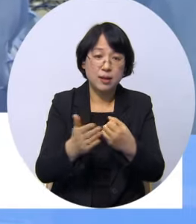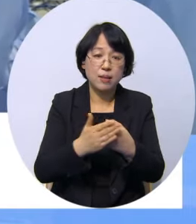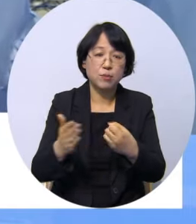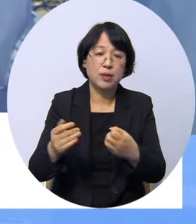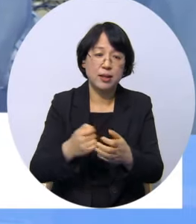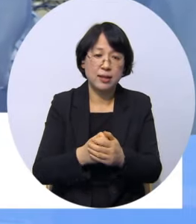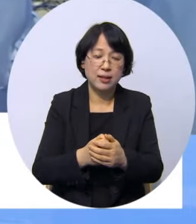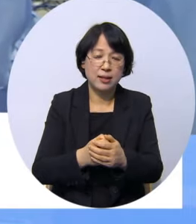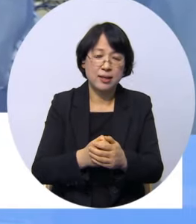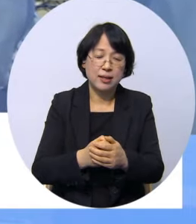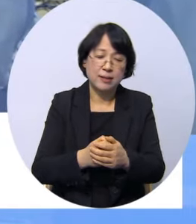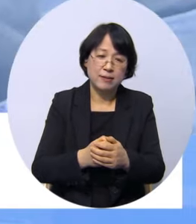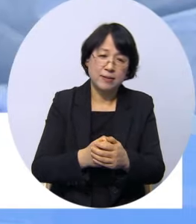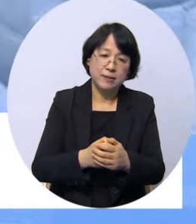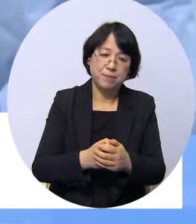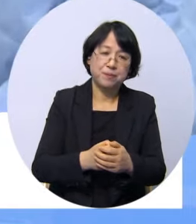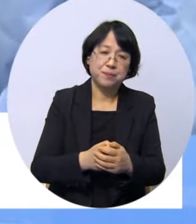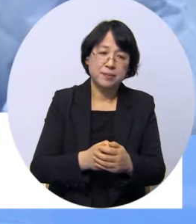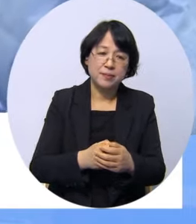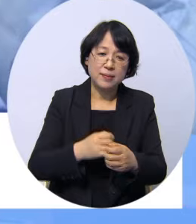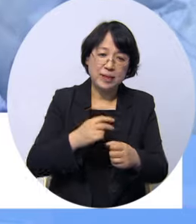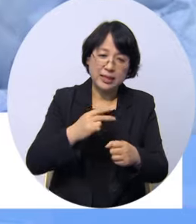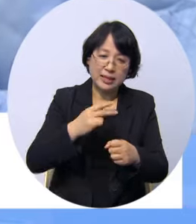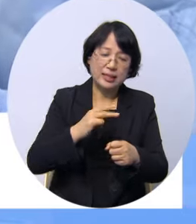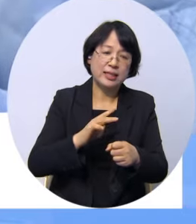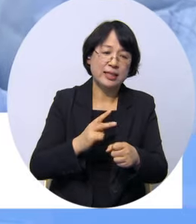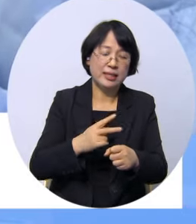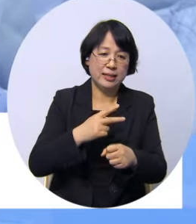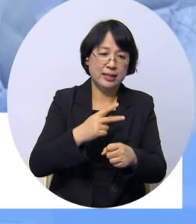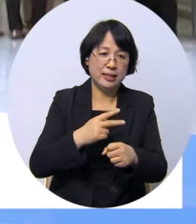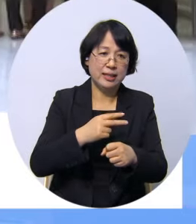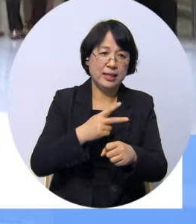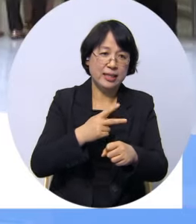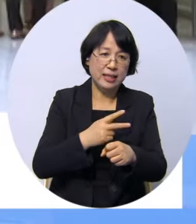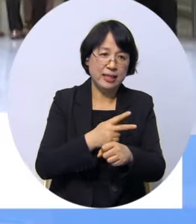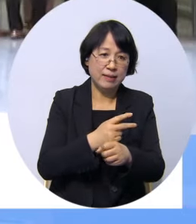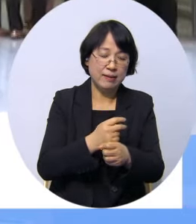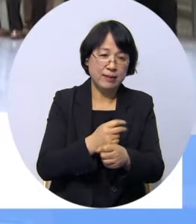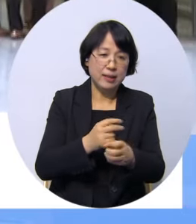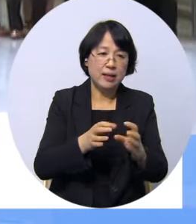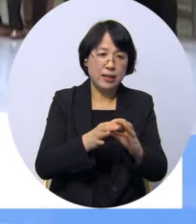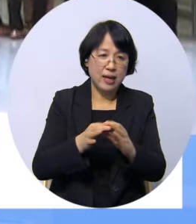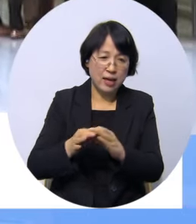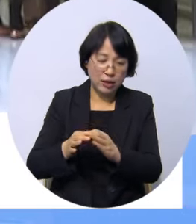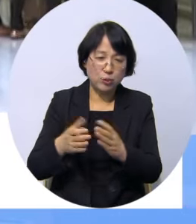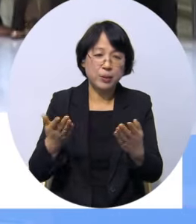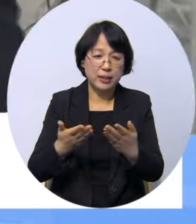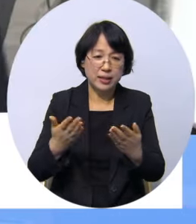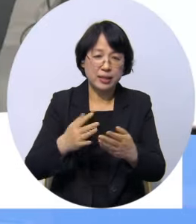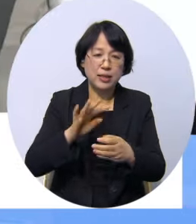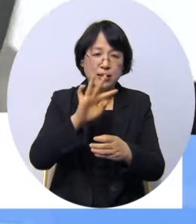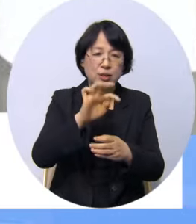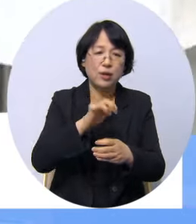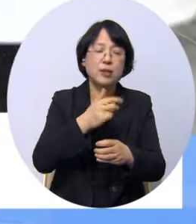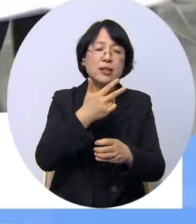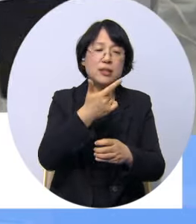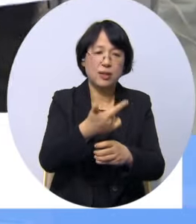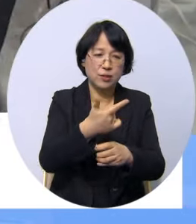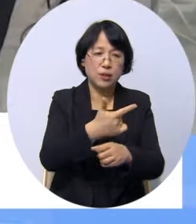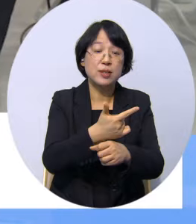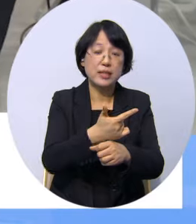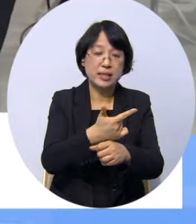허용되고 있습니다 정부는 이해 범 사업을 통해 전공이 연속 근무 36시간을 단축하겠다고